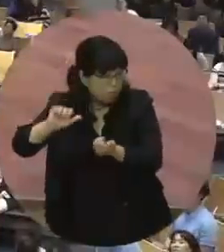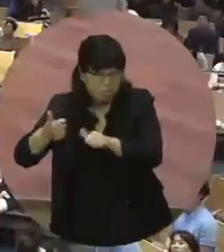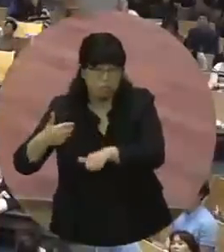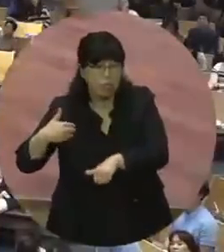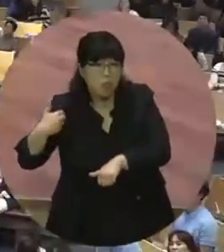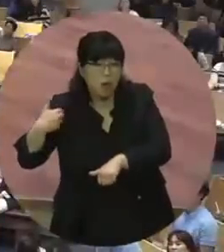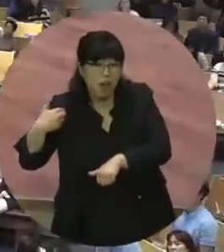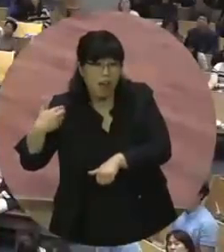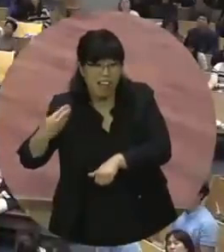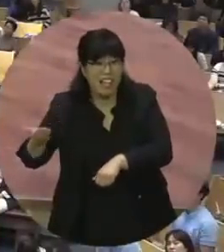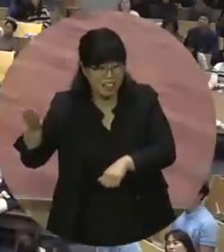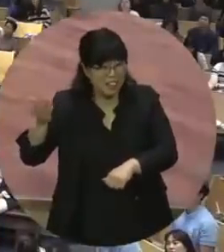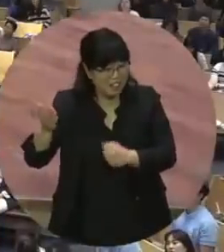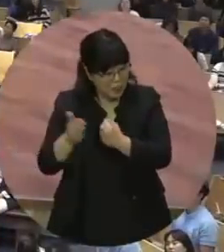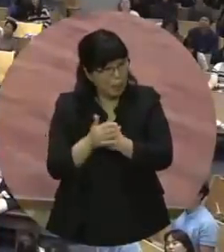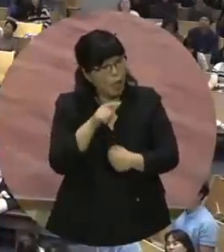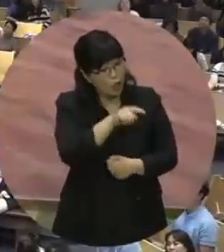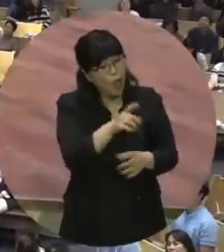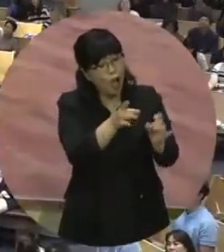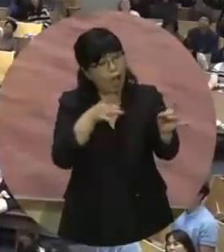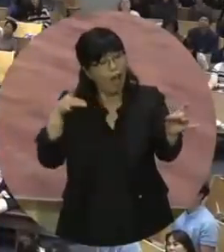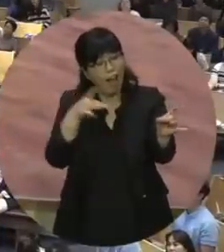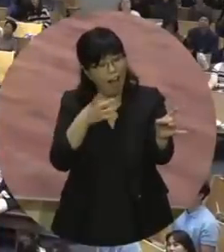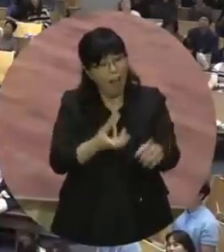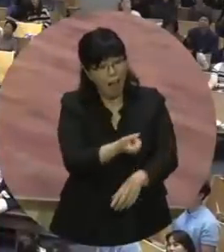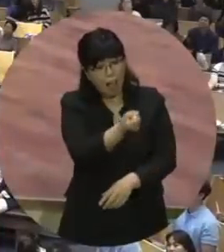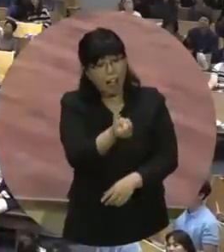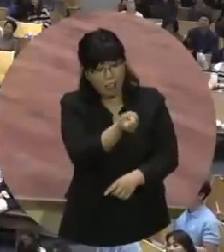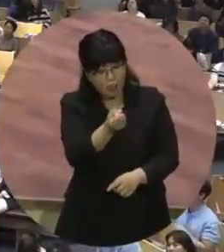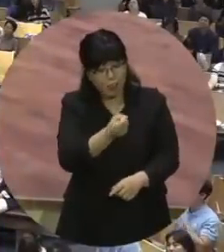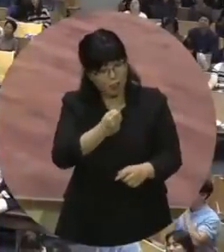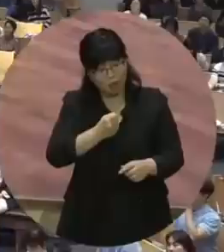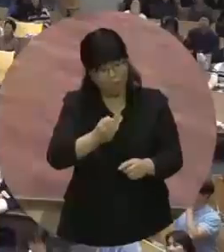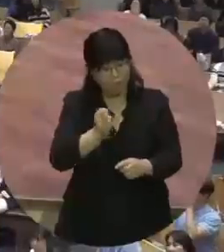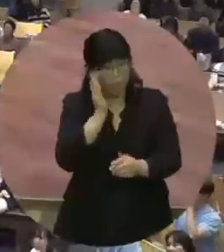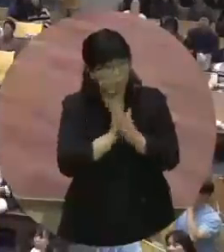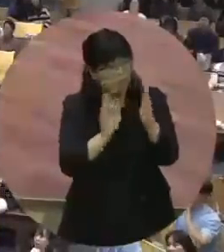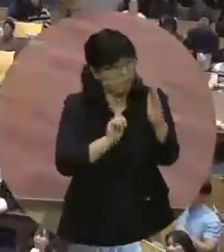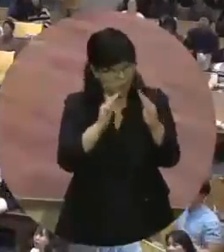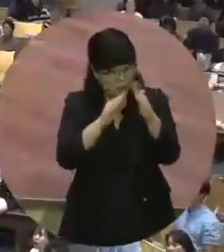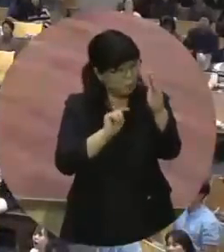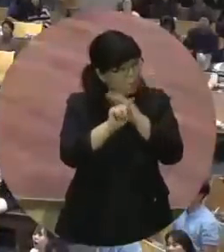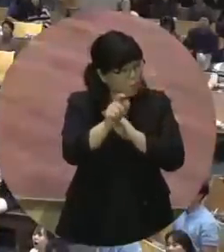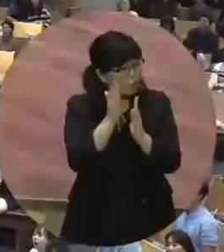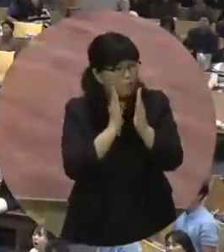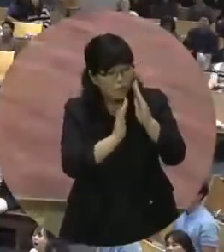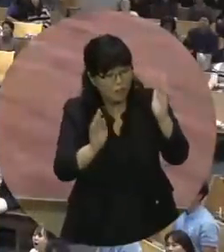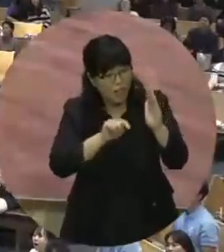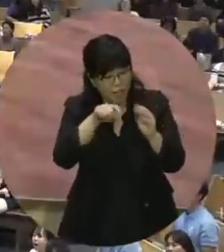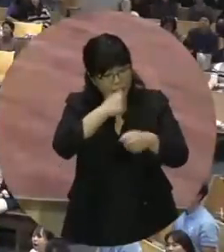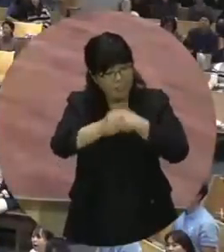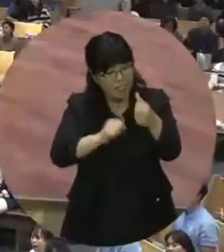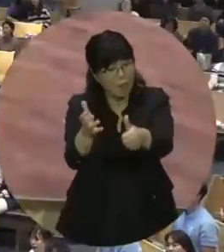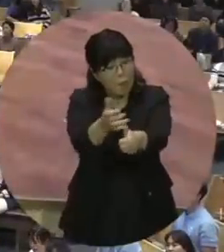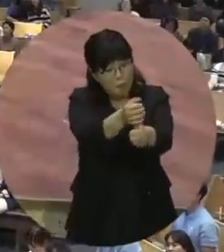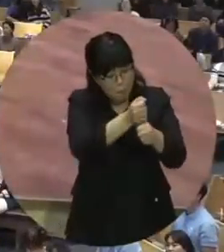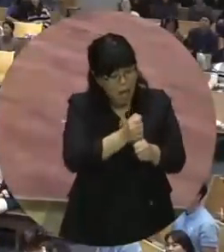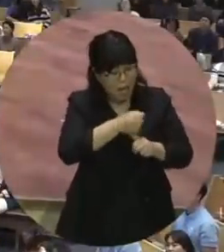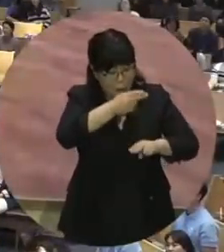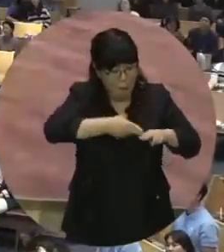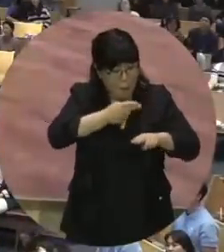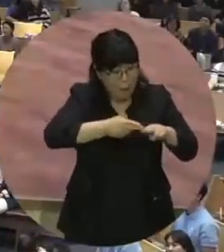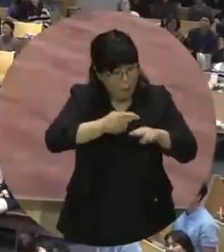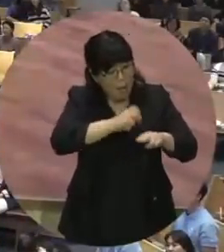기구 곧 화살통과 활을 가지고 들에 가서 나를 위하여 사냥하여 내가 즐기는 별미를 만들어 내게로